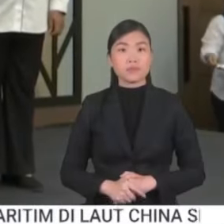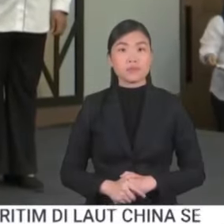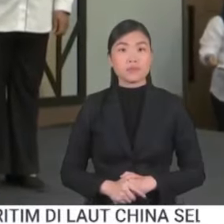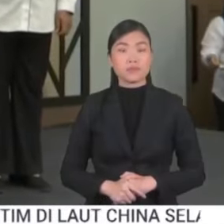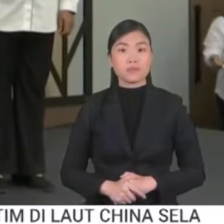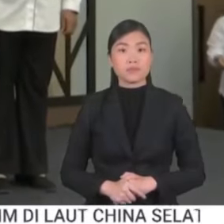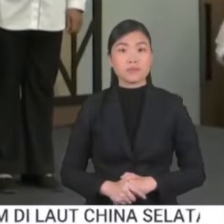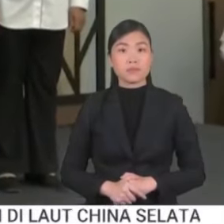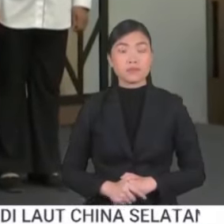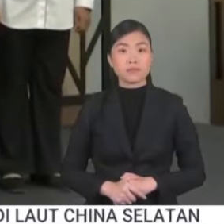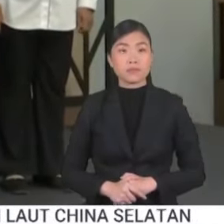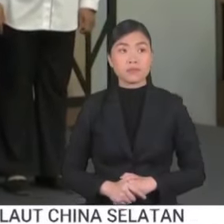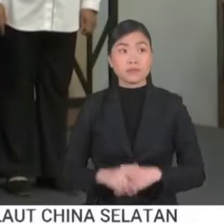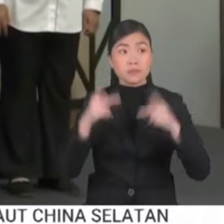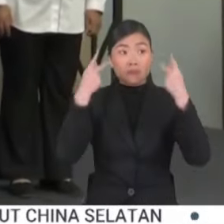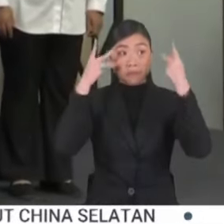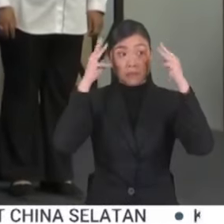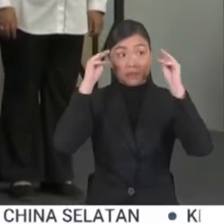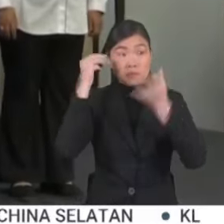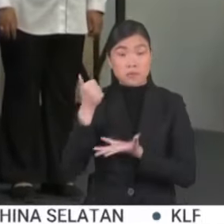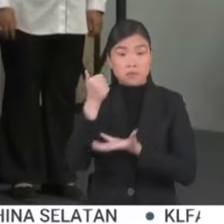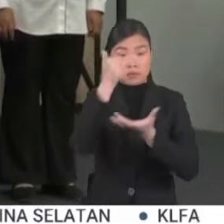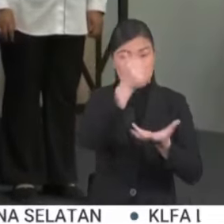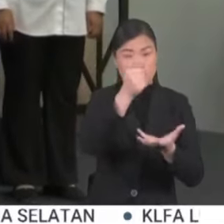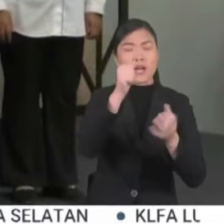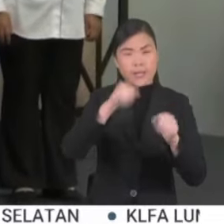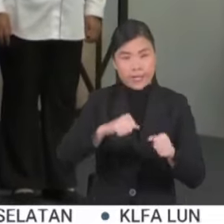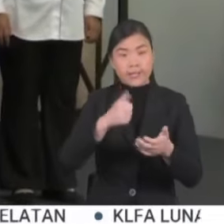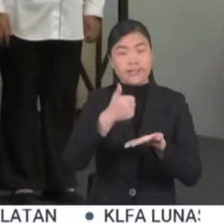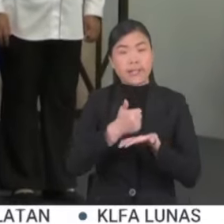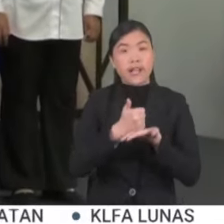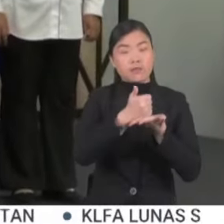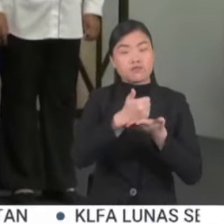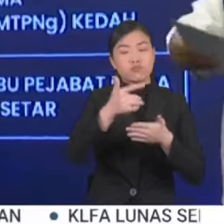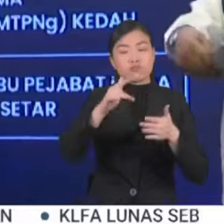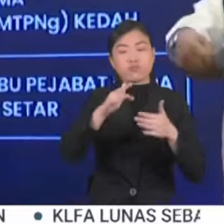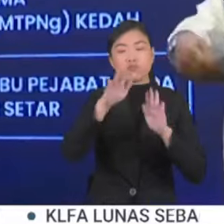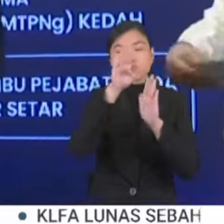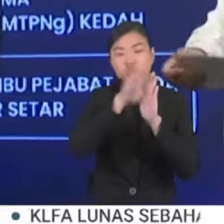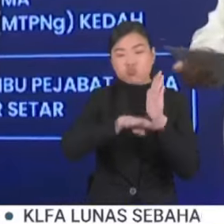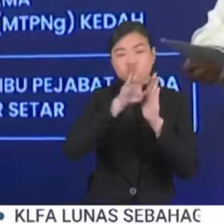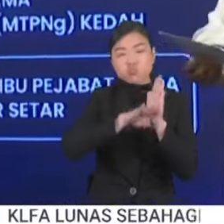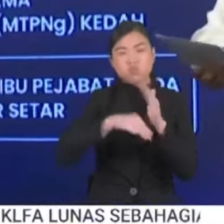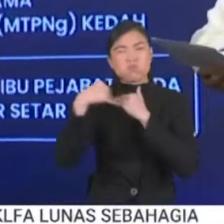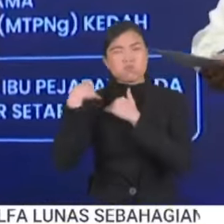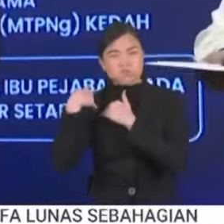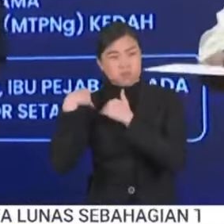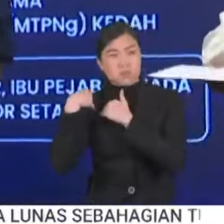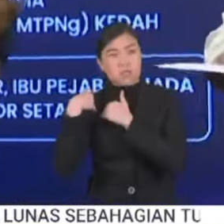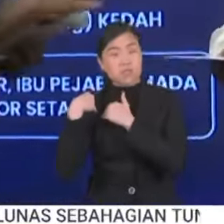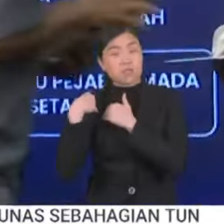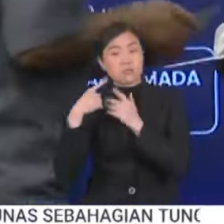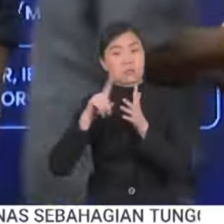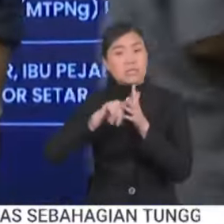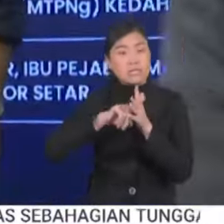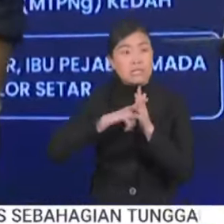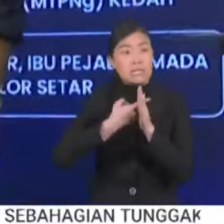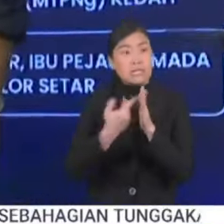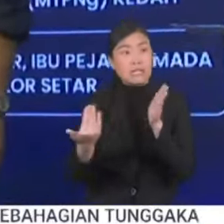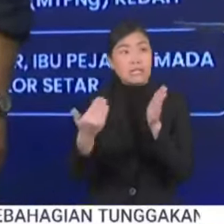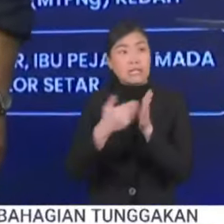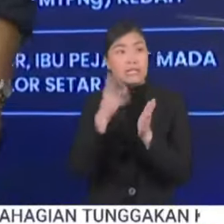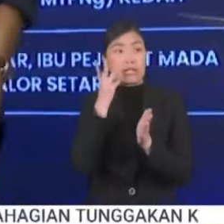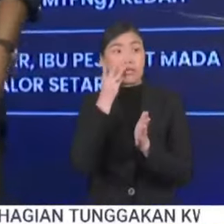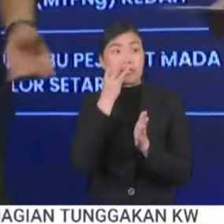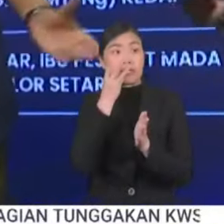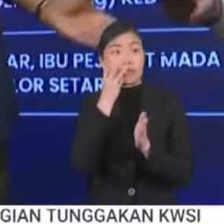Sumbangan ihsan Perdana Menteri ini sedikit sebanyak membantu meringankan beban mereka yang terkesan untuk memulakan semula tanaman padi